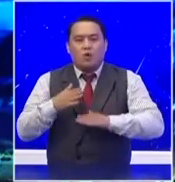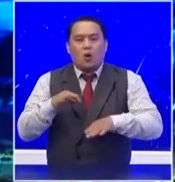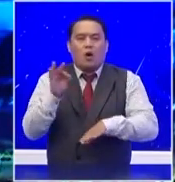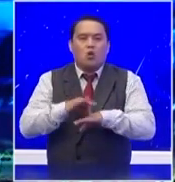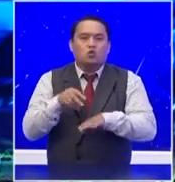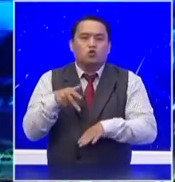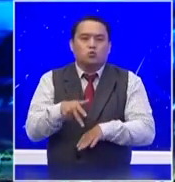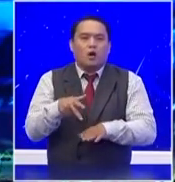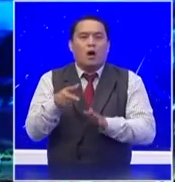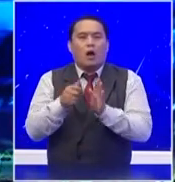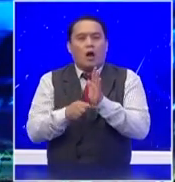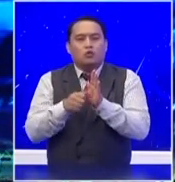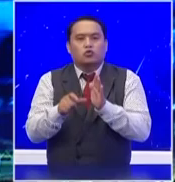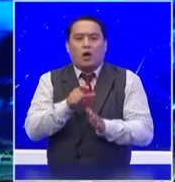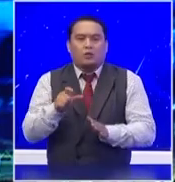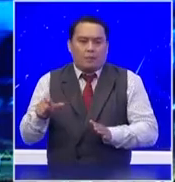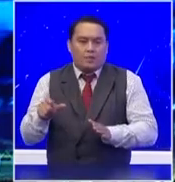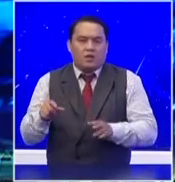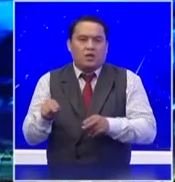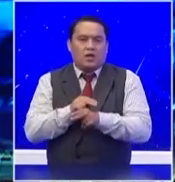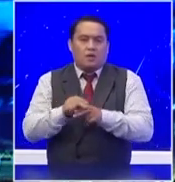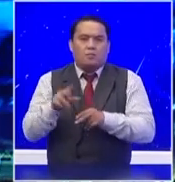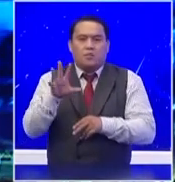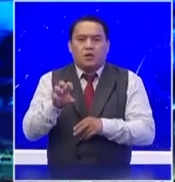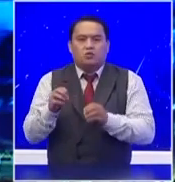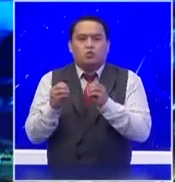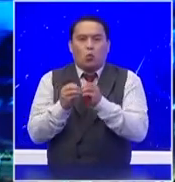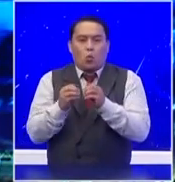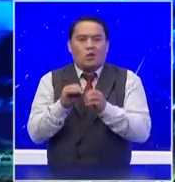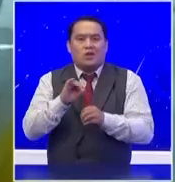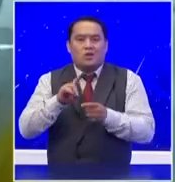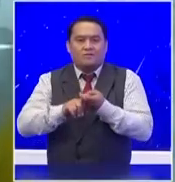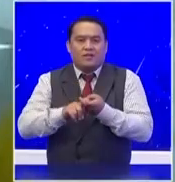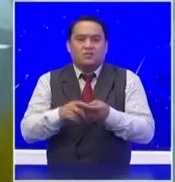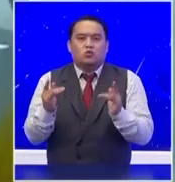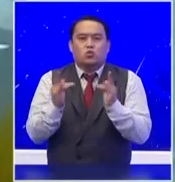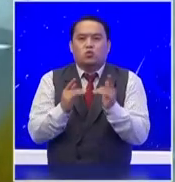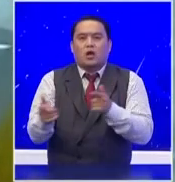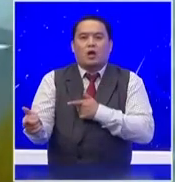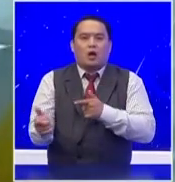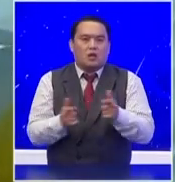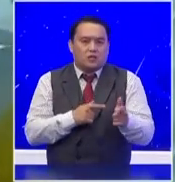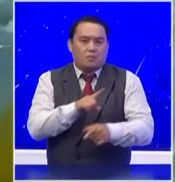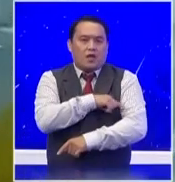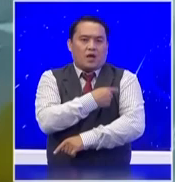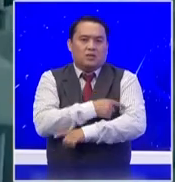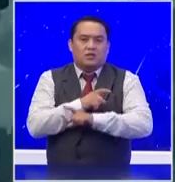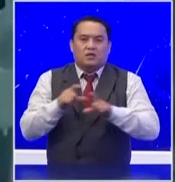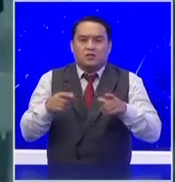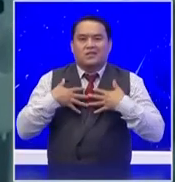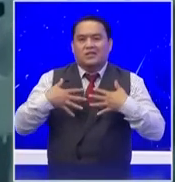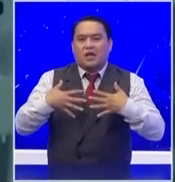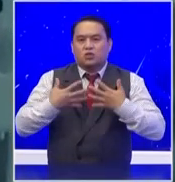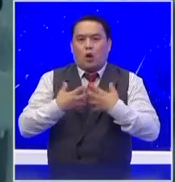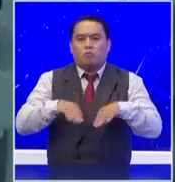ауырғандар 3600-ден асады. Жалпы ем алушыларға 510 инфекциялық төсек орын әзірленген. Медициналық мекемелер тыныс алу